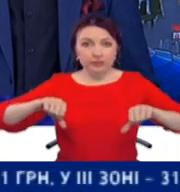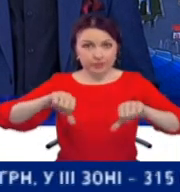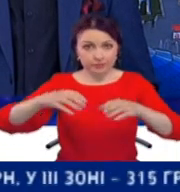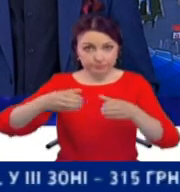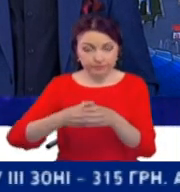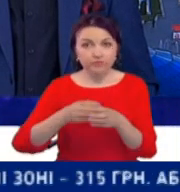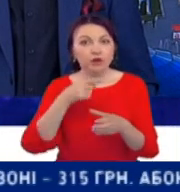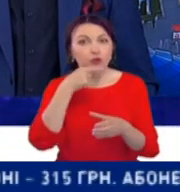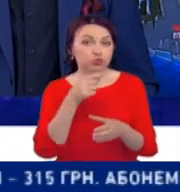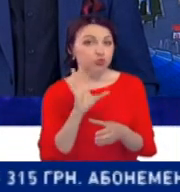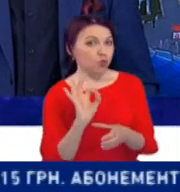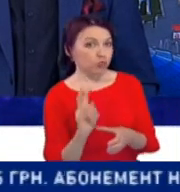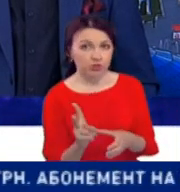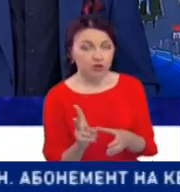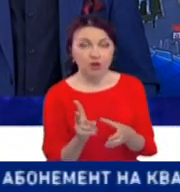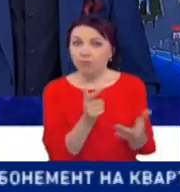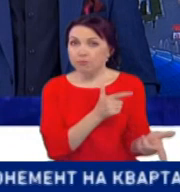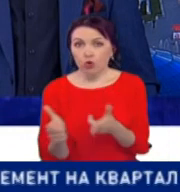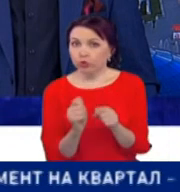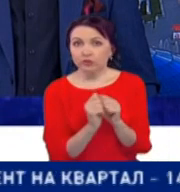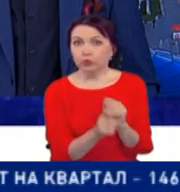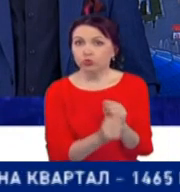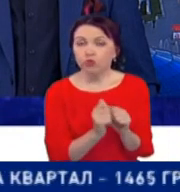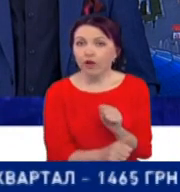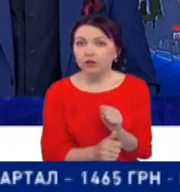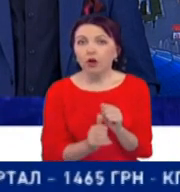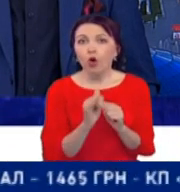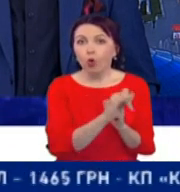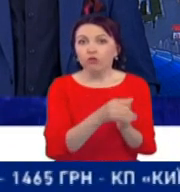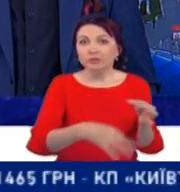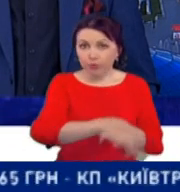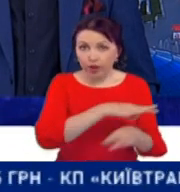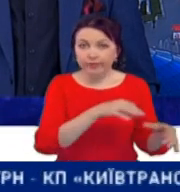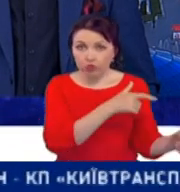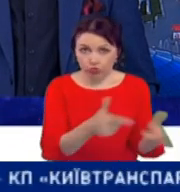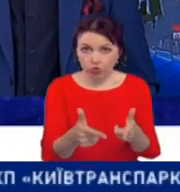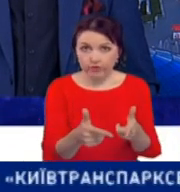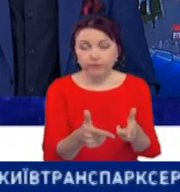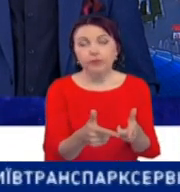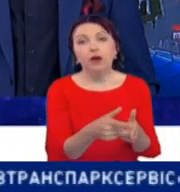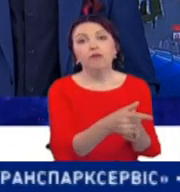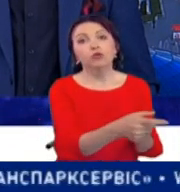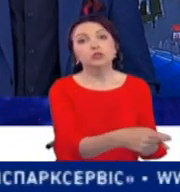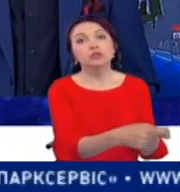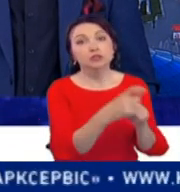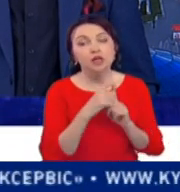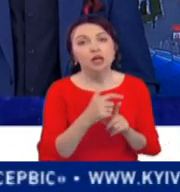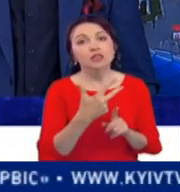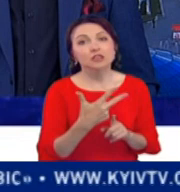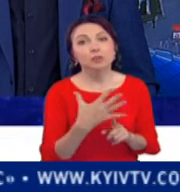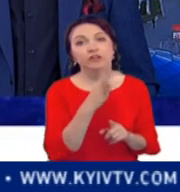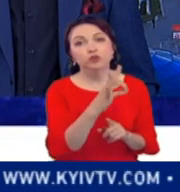кажуть, що ну окей, ми готові спонсорувати, а скільки у вас проєктів готово, то вони дали відповідь, що 35%